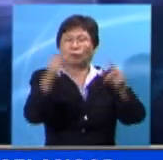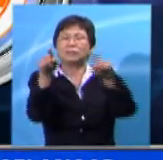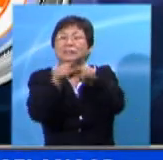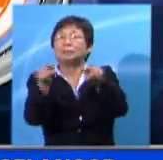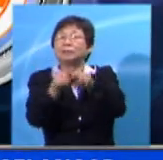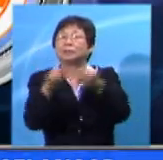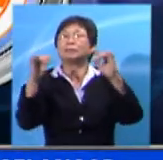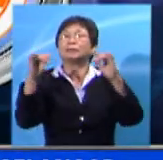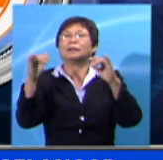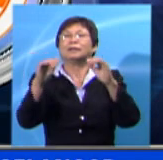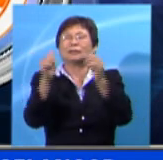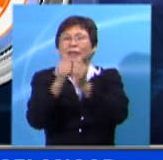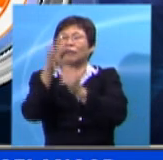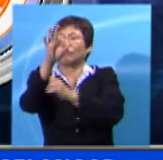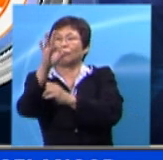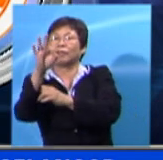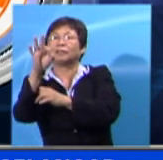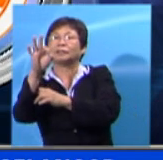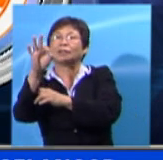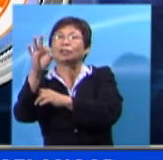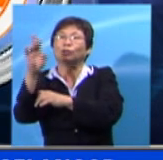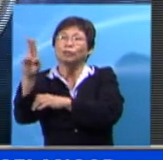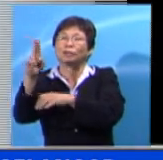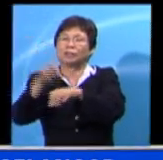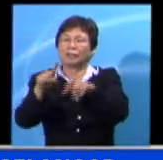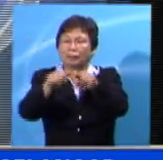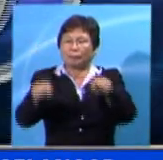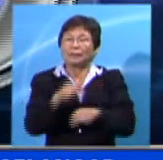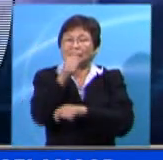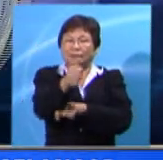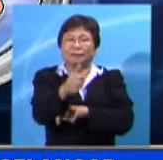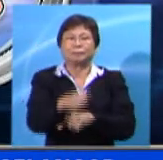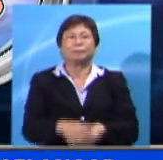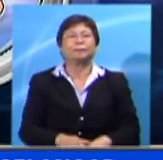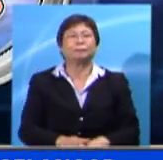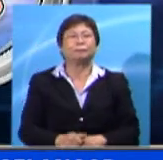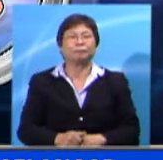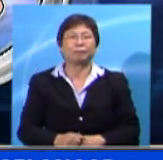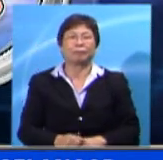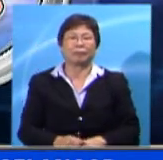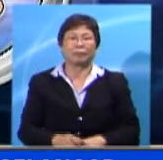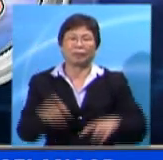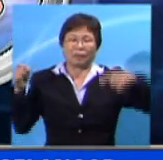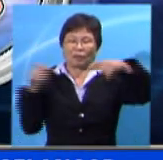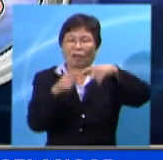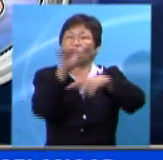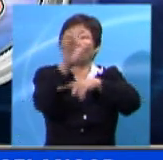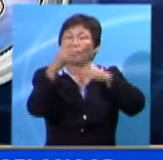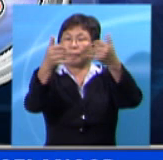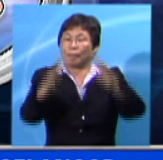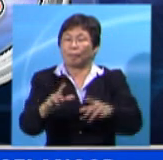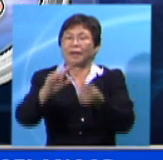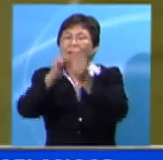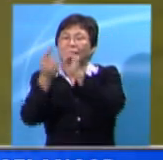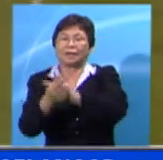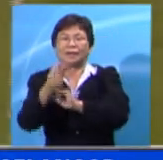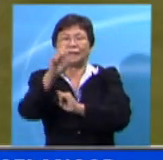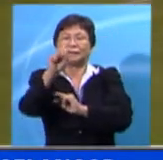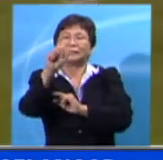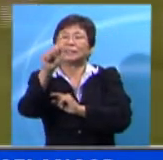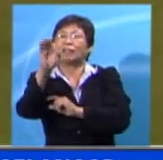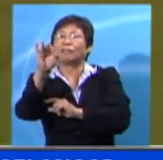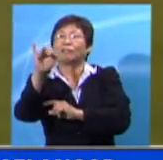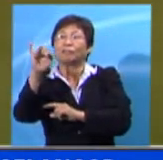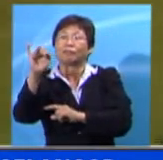jaringan dengan UN di laman sendiri jaringan tunggal pemain gantian sfiq rahim pada